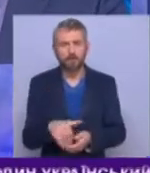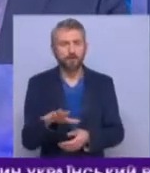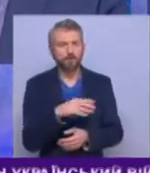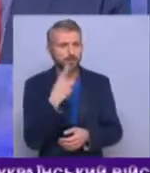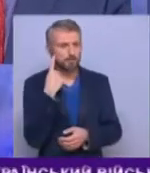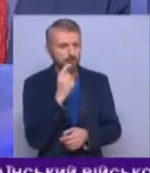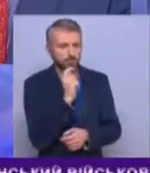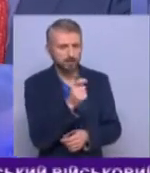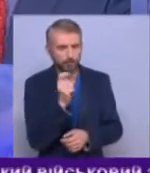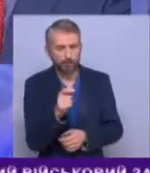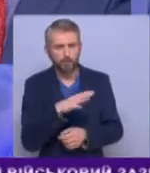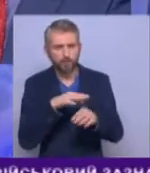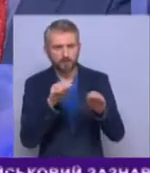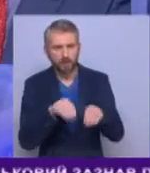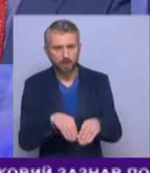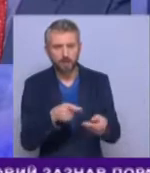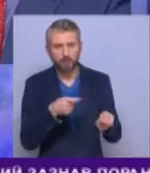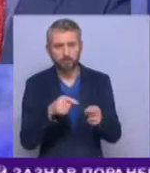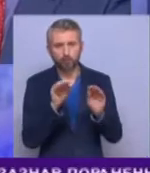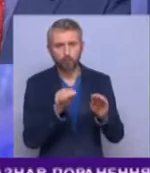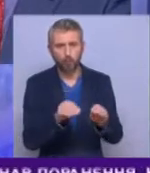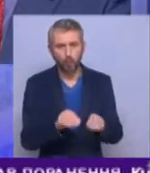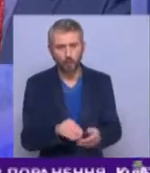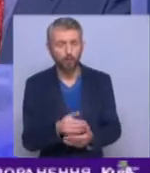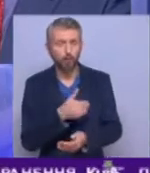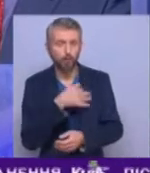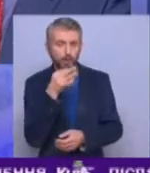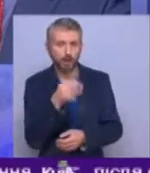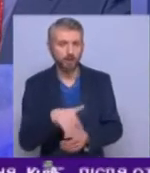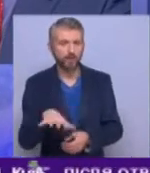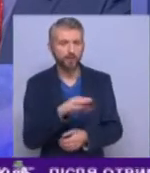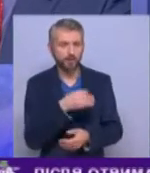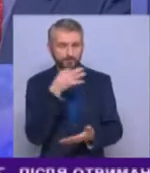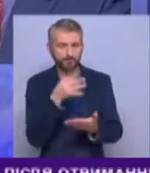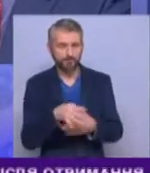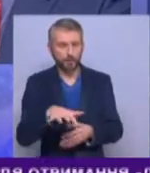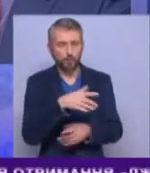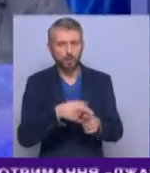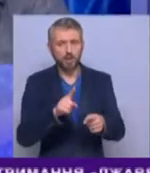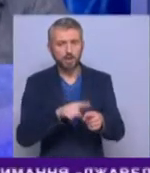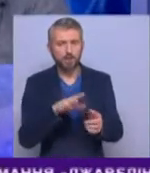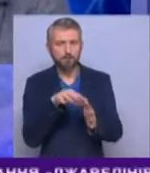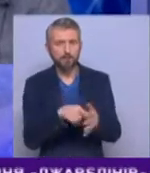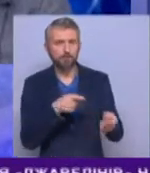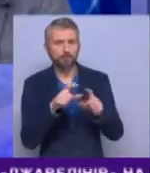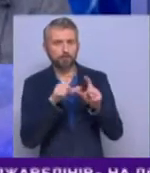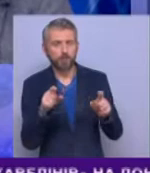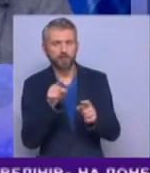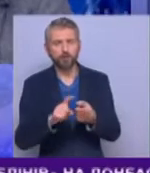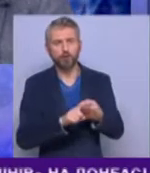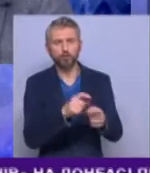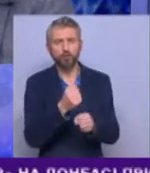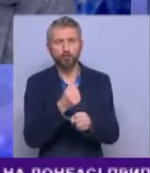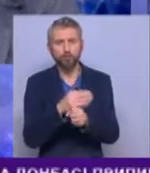приписи вручили, вже навіть були складені певні адмінпротоколи. Хочу сказати, всіх балансоутримувачів, як правило, це при керуючих компаній, бо вони координують